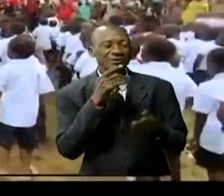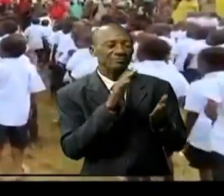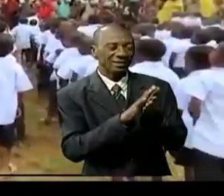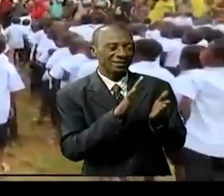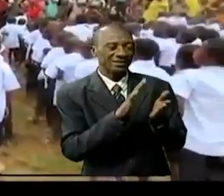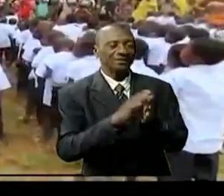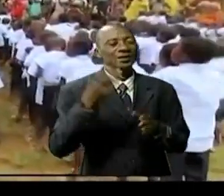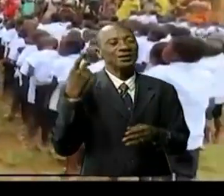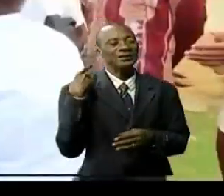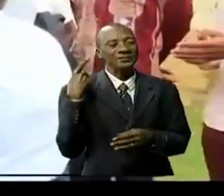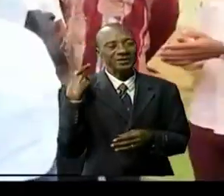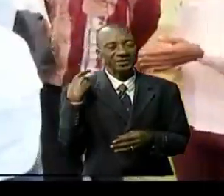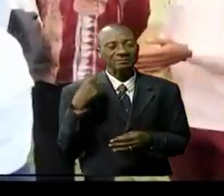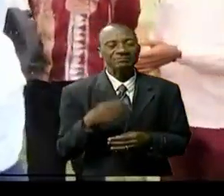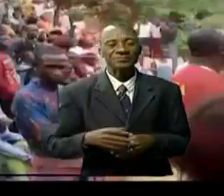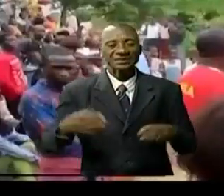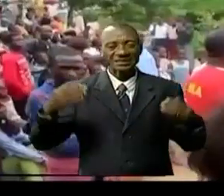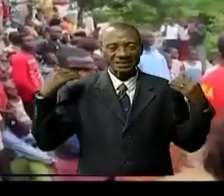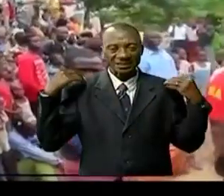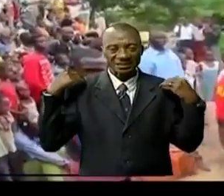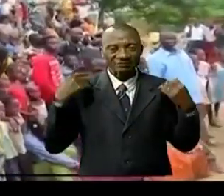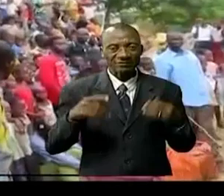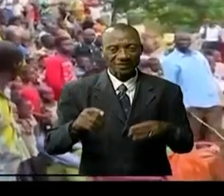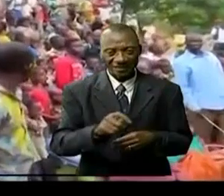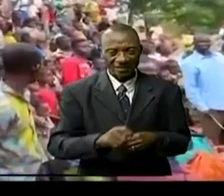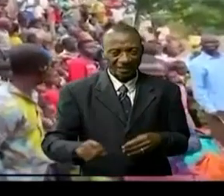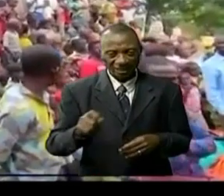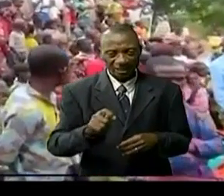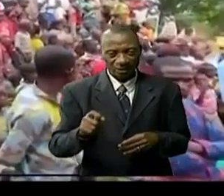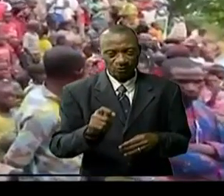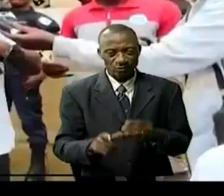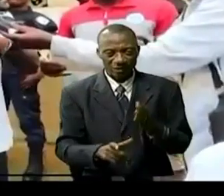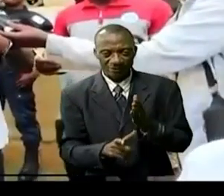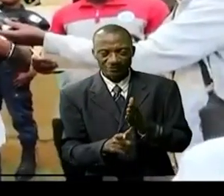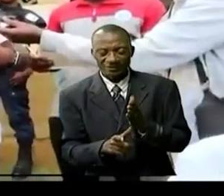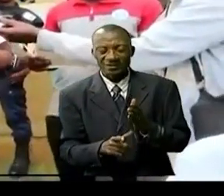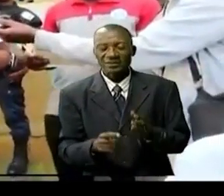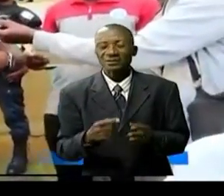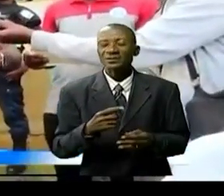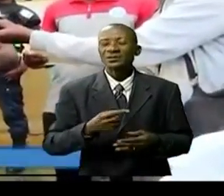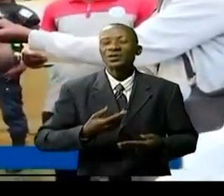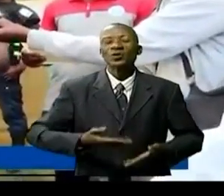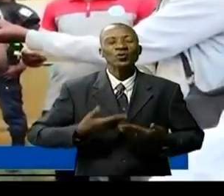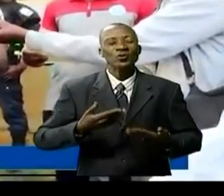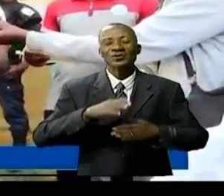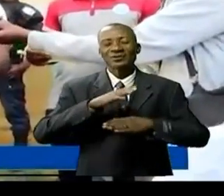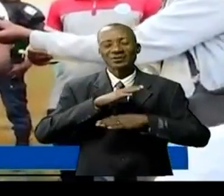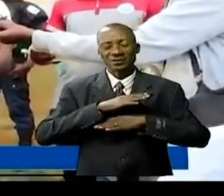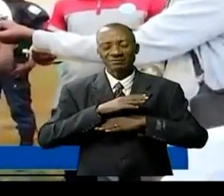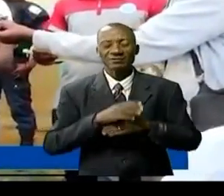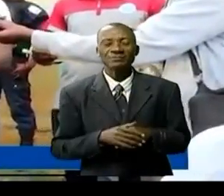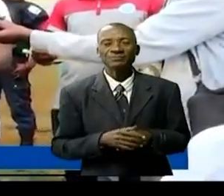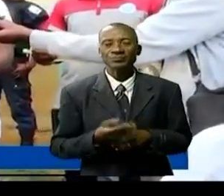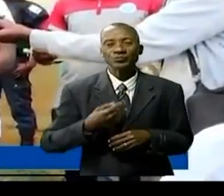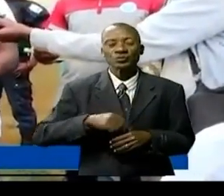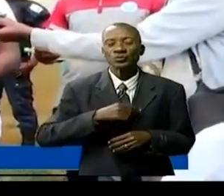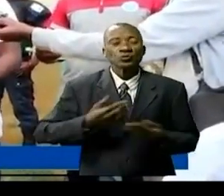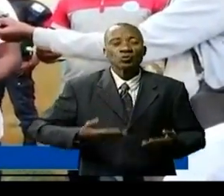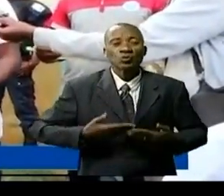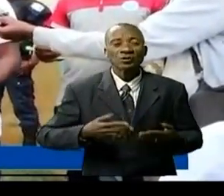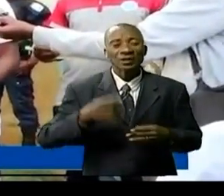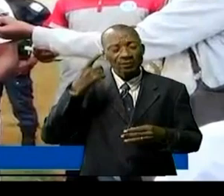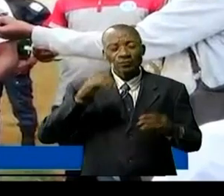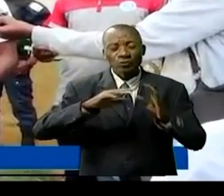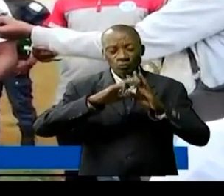l'administrateur du territoire at intérim se dit satisfait nous sommes fiers de ce qu'ils veulent et peuvent encore monaco